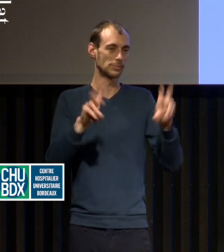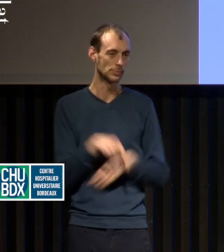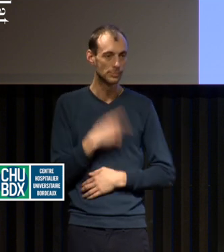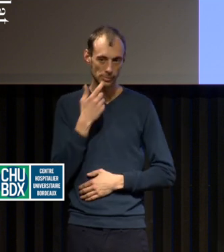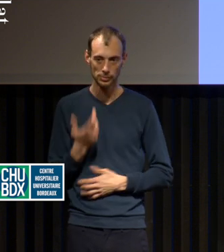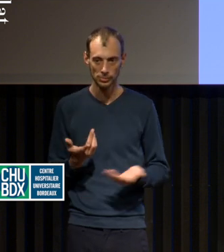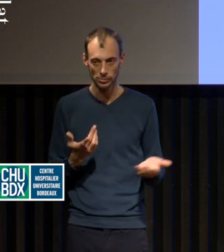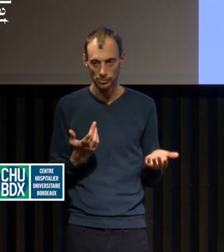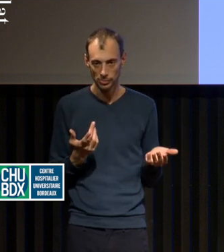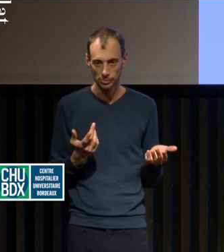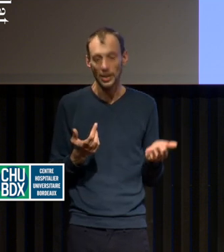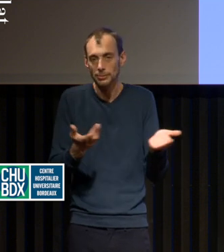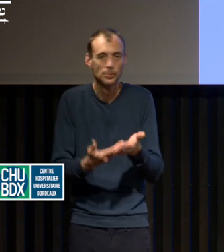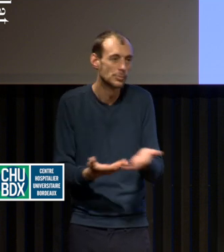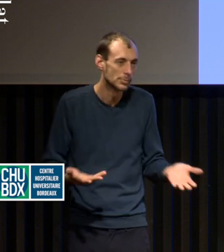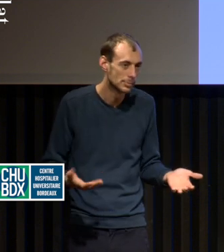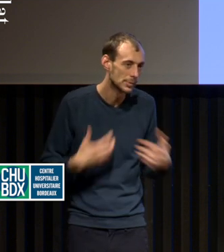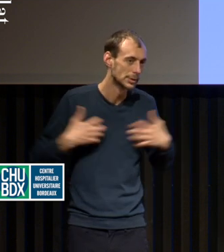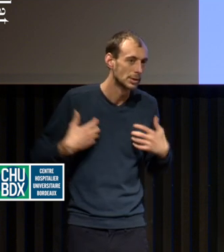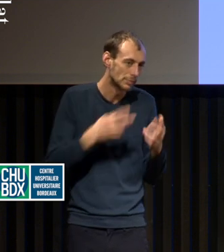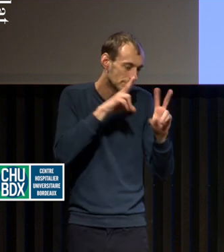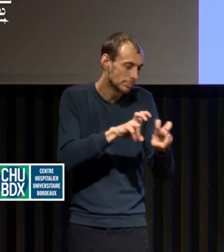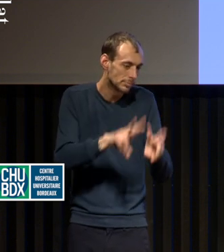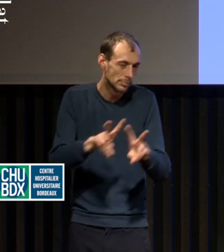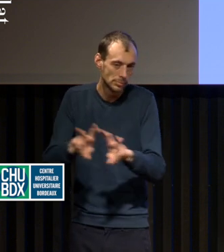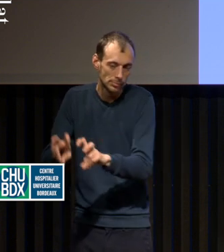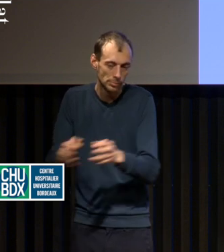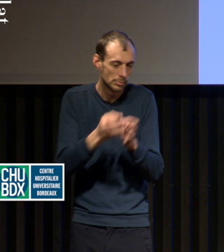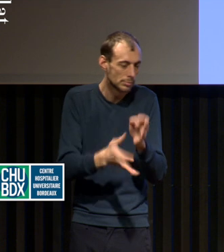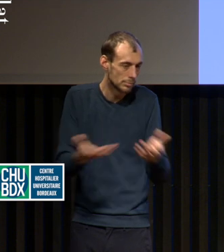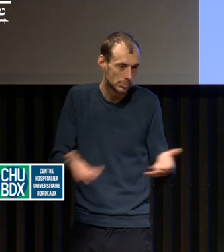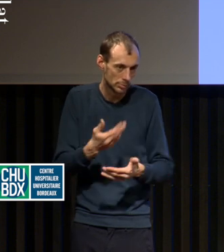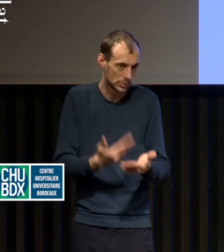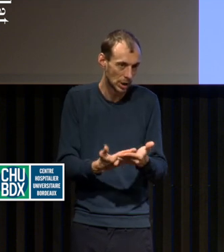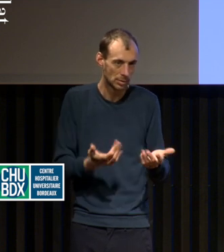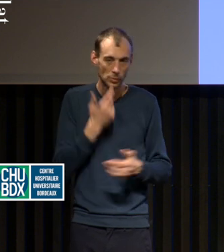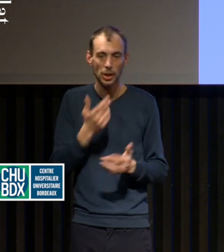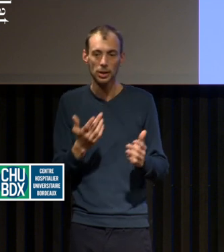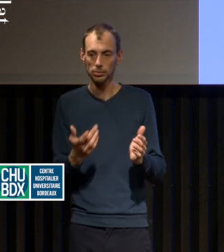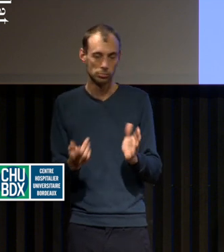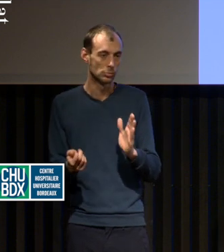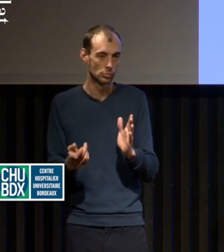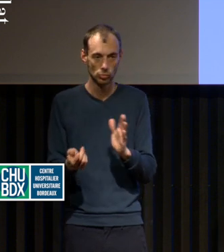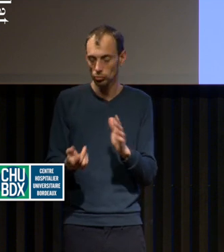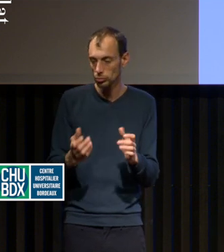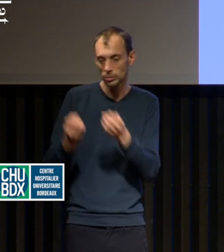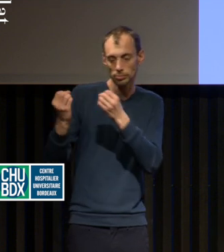c'est ce qu'on a constaté sur des événements ponctuels et sur des études chez l'homme comme chez